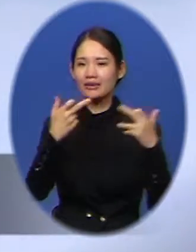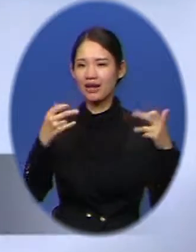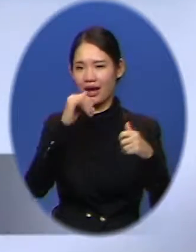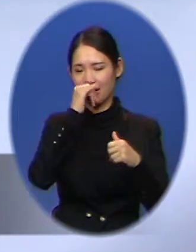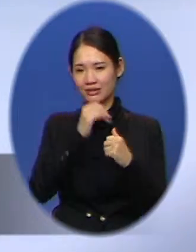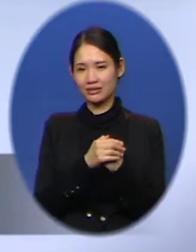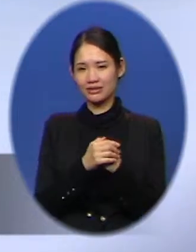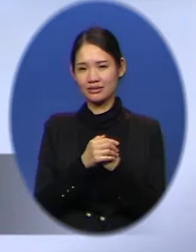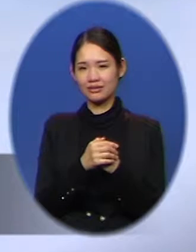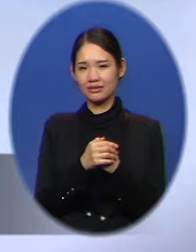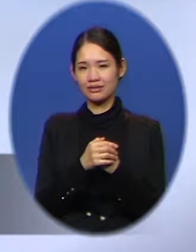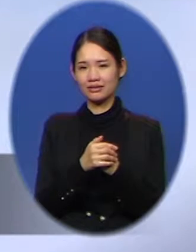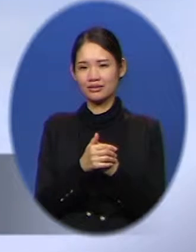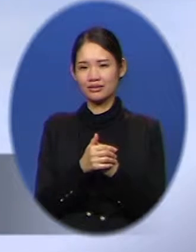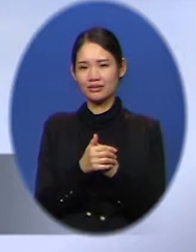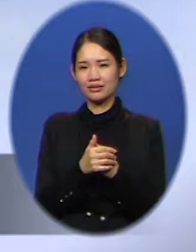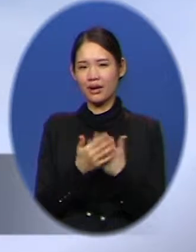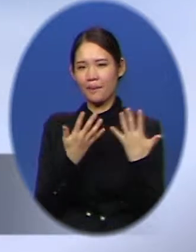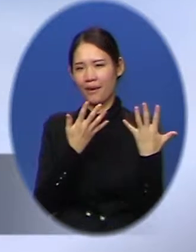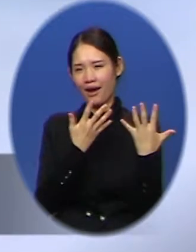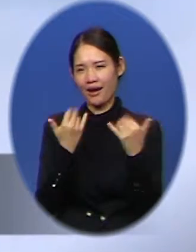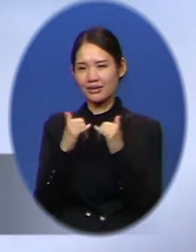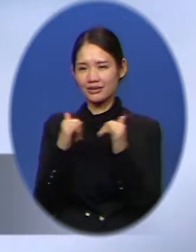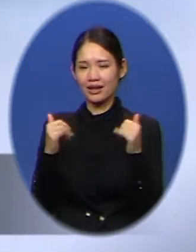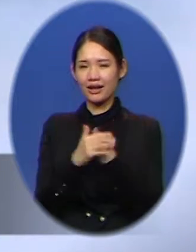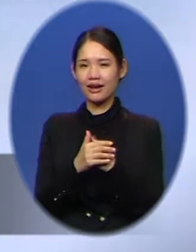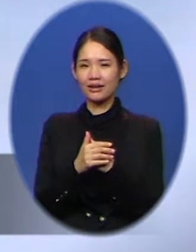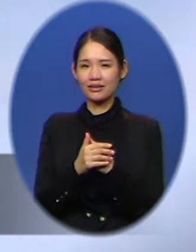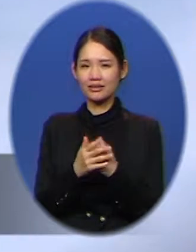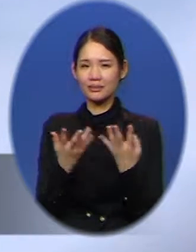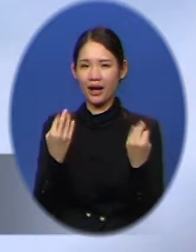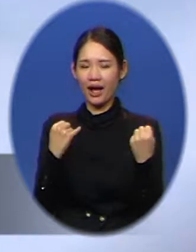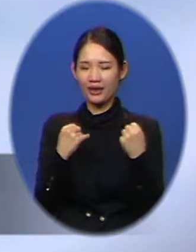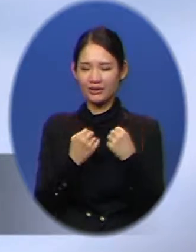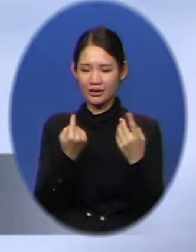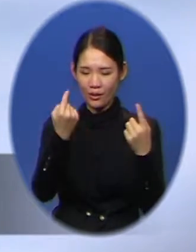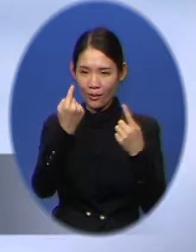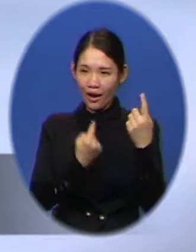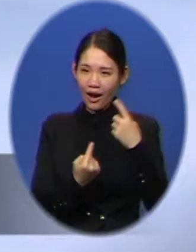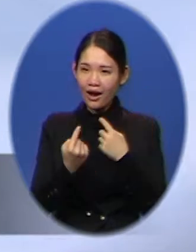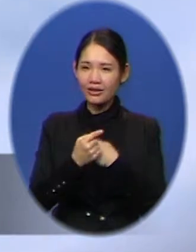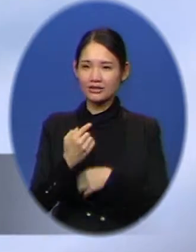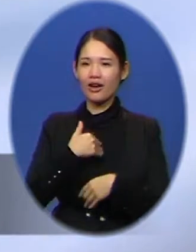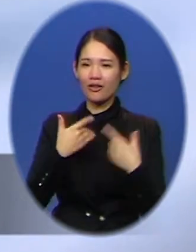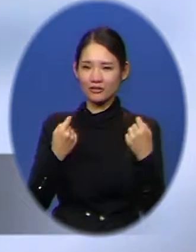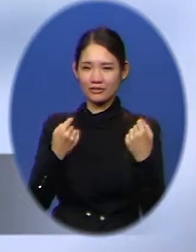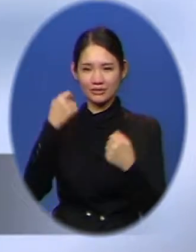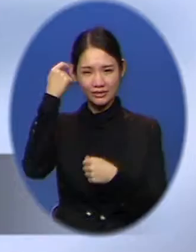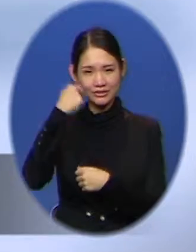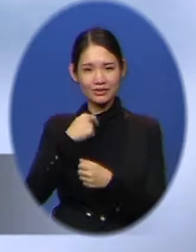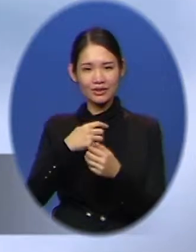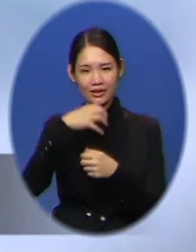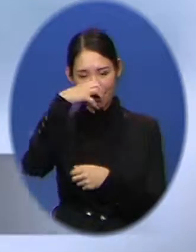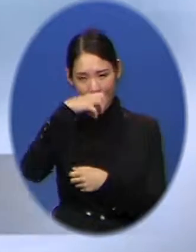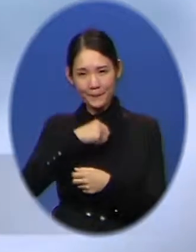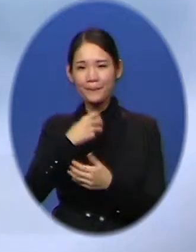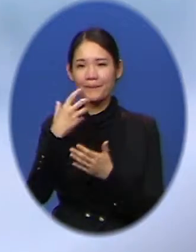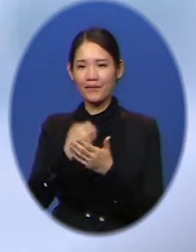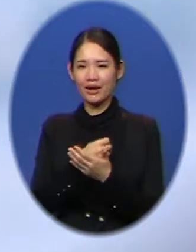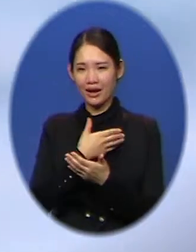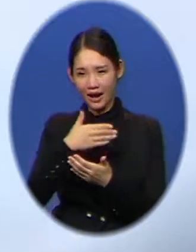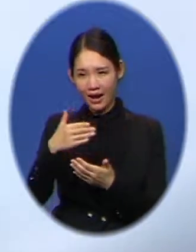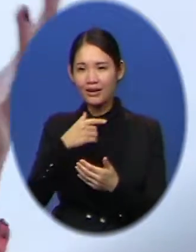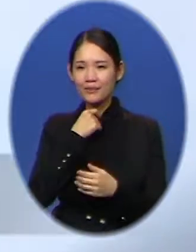것들을 많은 사람들이 강릉에 와서 많이 느끼고 갔으면 좋겠어요. 저처럼 많이 얻고 갔으면